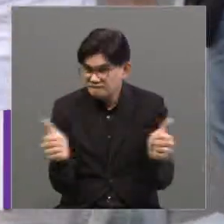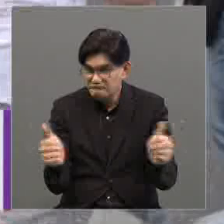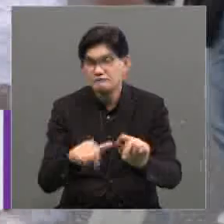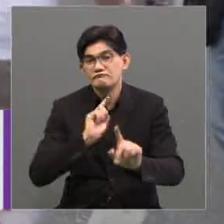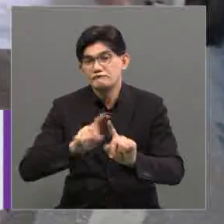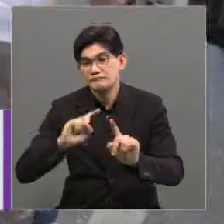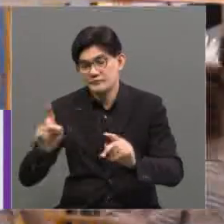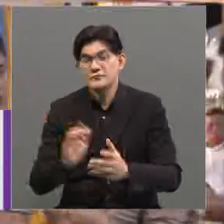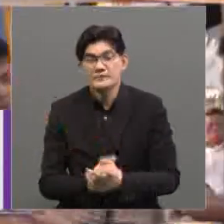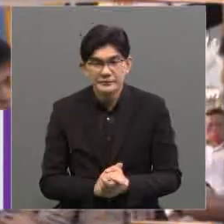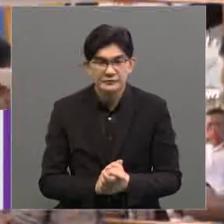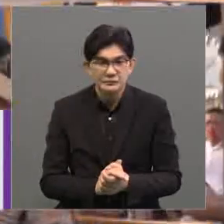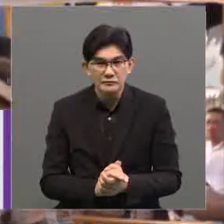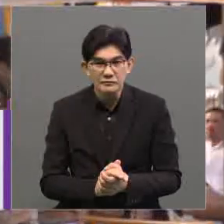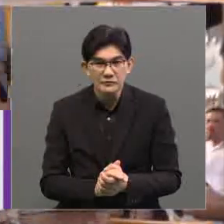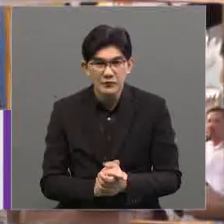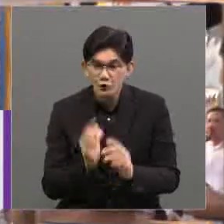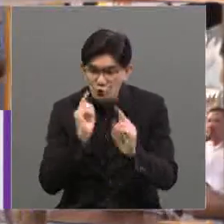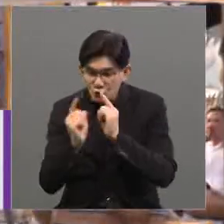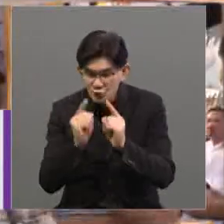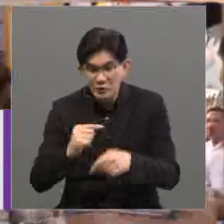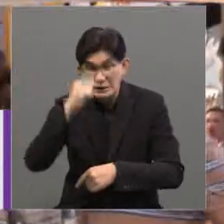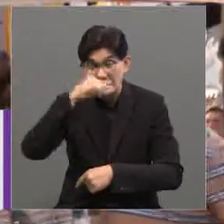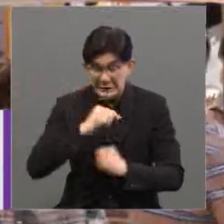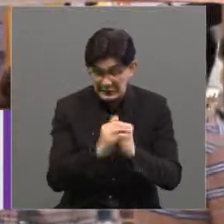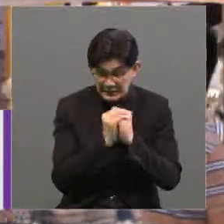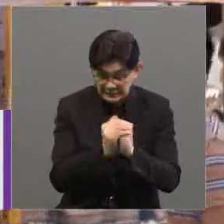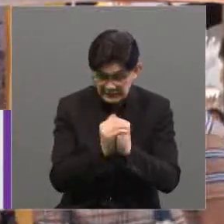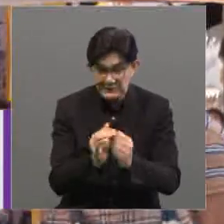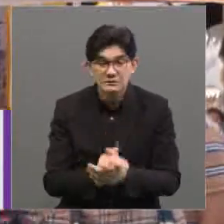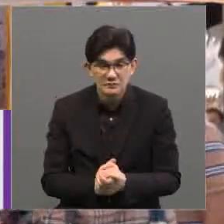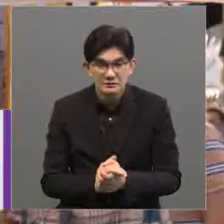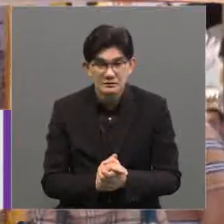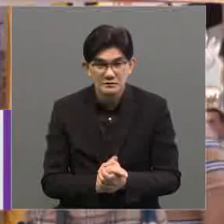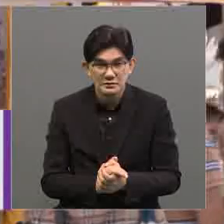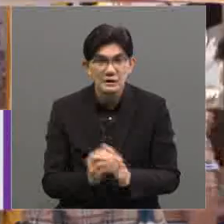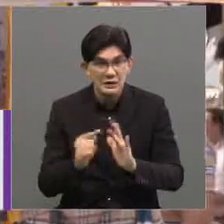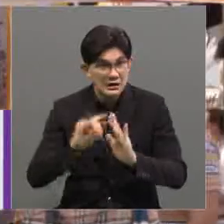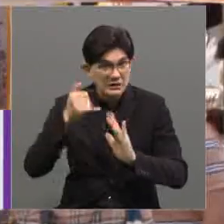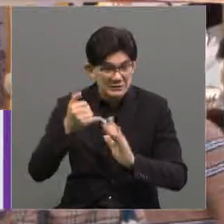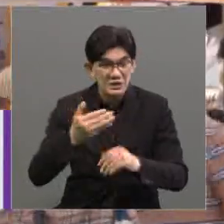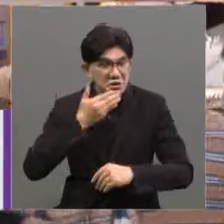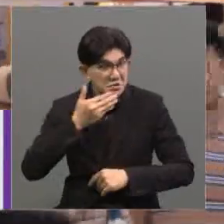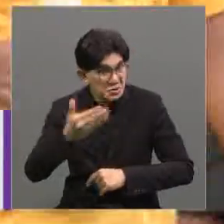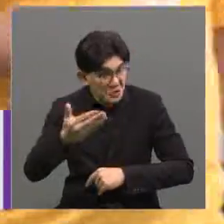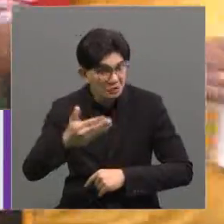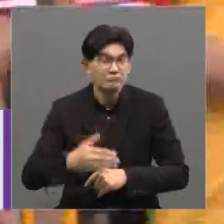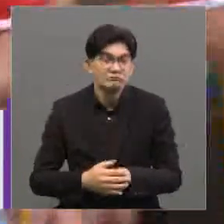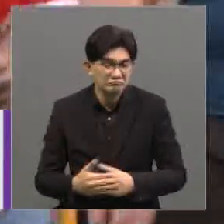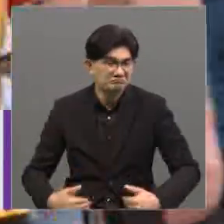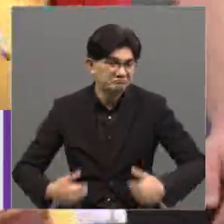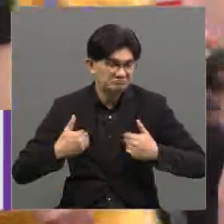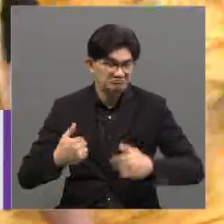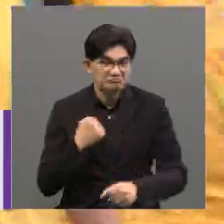างๆครับผมได้พูดคุยกับชาวไทยเชื้อสายจีนคนหนึ่งนะครับที่ถือศีลกินเจมาตลอดทั้งชีวิตก็ว่า